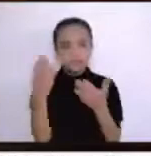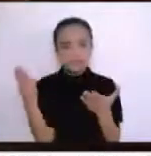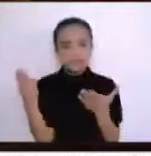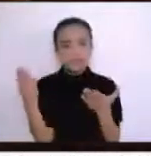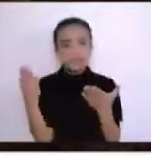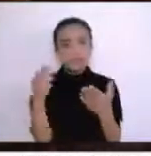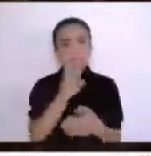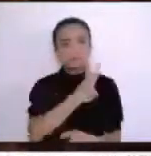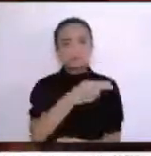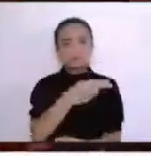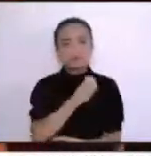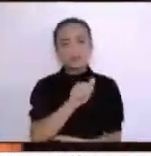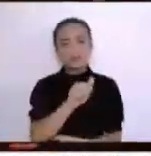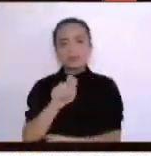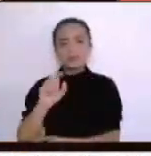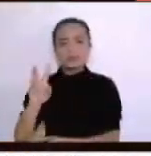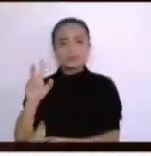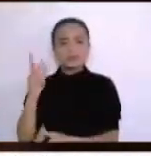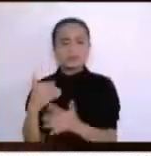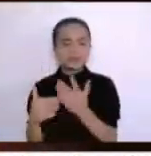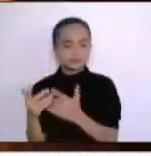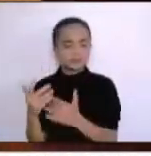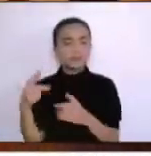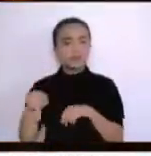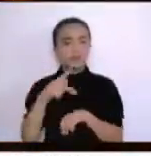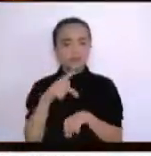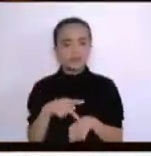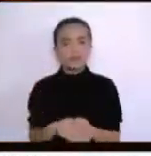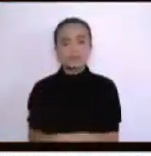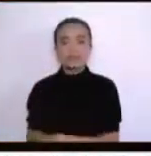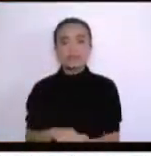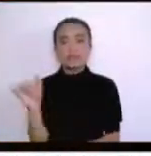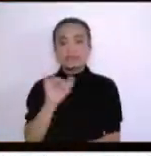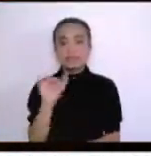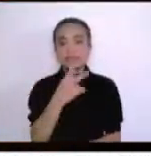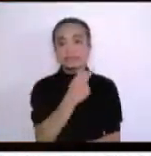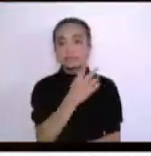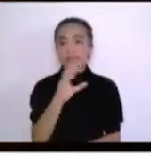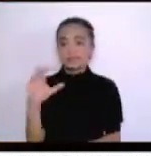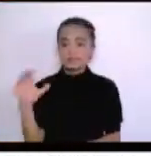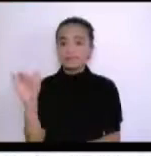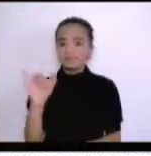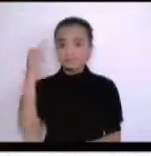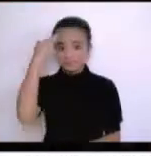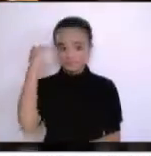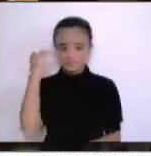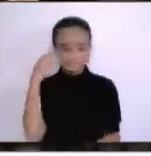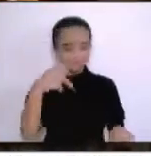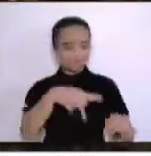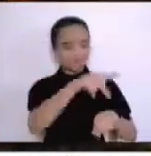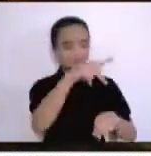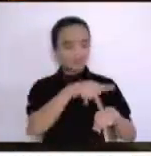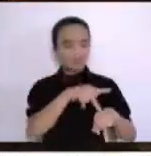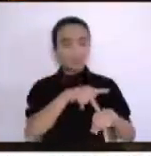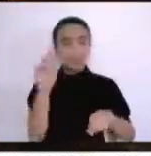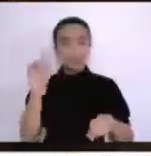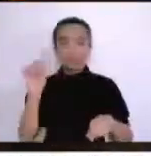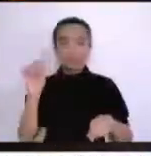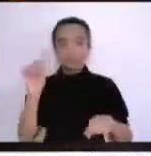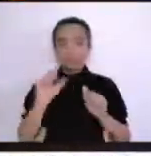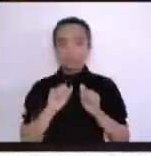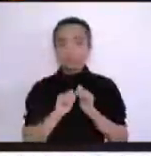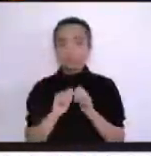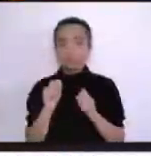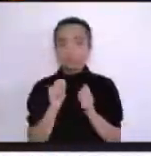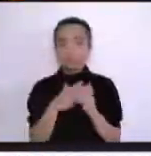fellow Filipinos. Nakitaan ang pagkakatulad ng KCC ang bansang Korea at Pilipinas at ito ay ang pagkakahilig sa